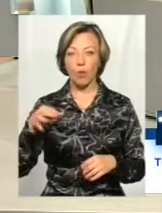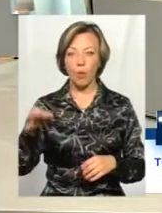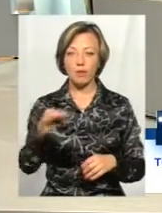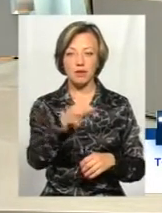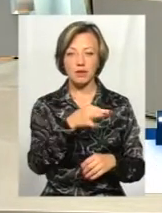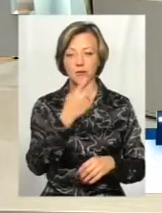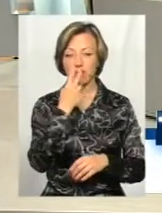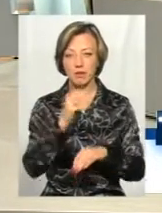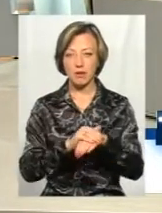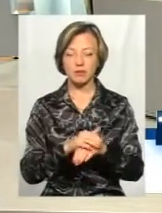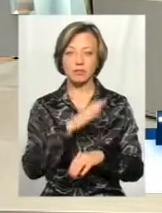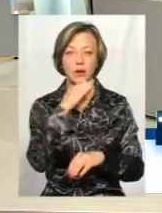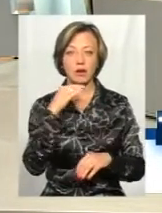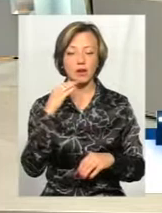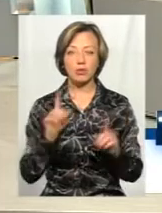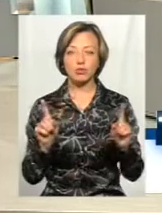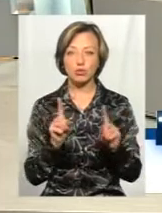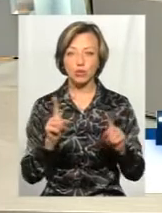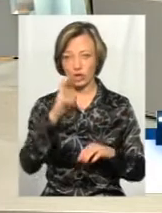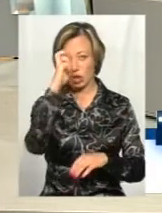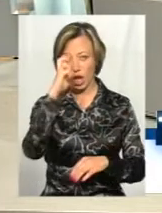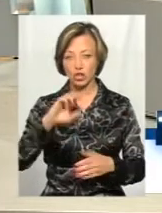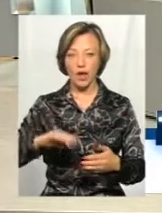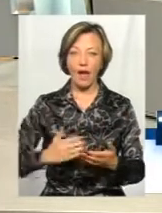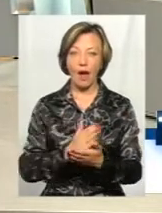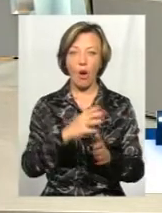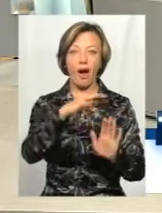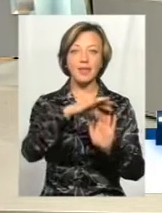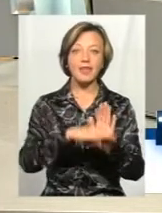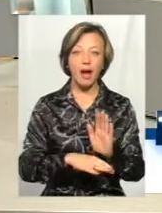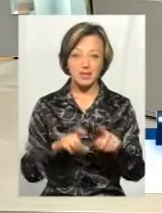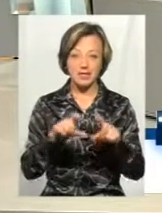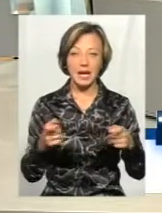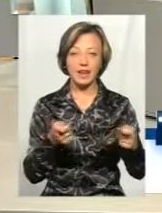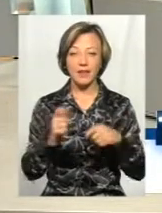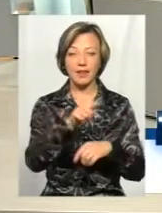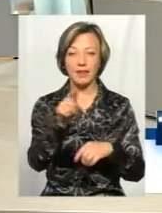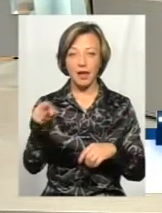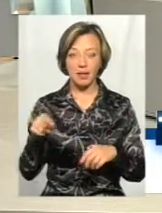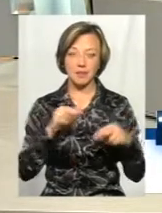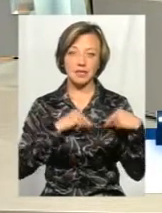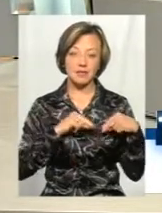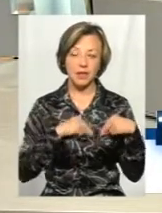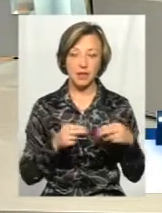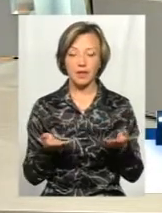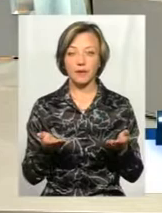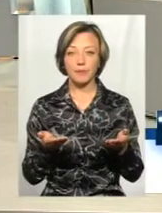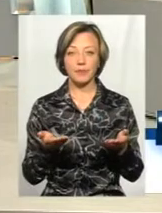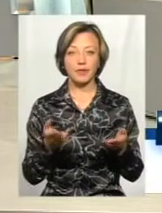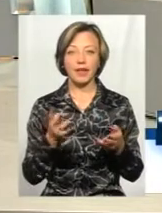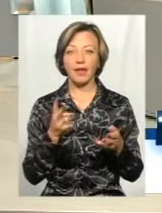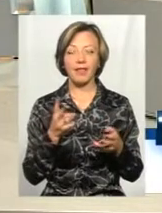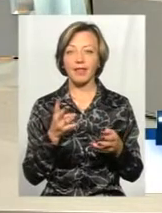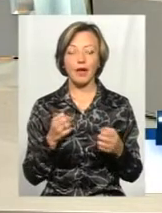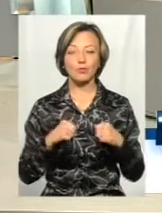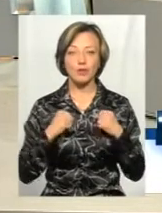неодноразово виявляв факти того, що Держгеокадастр, конкретне керівництво, деякі окремі працівники, не те, що не